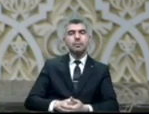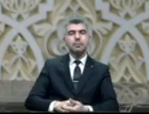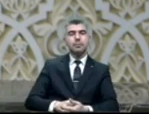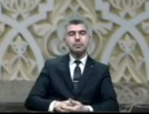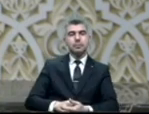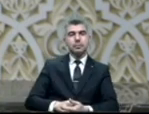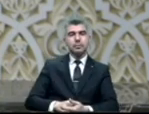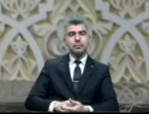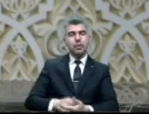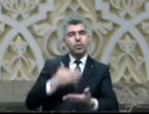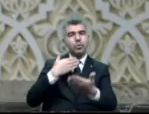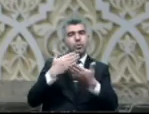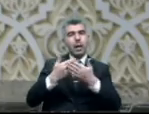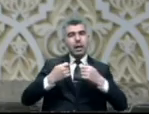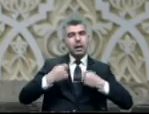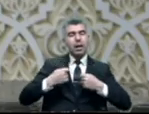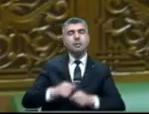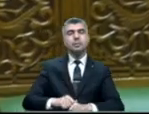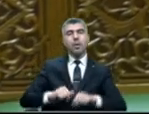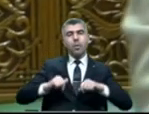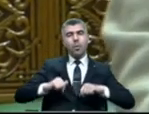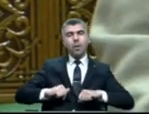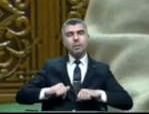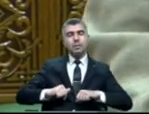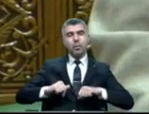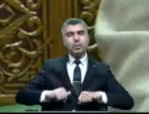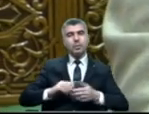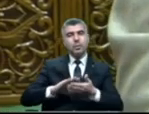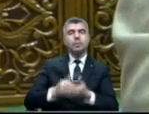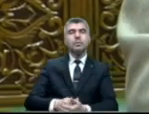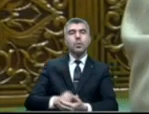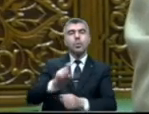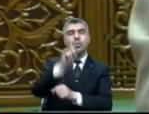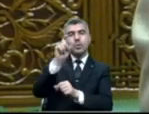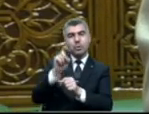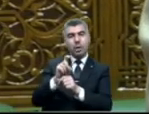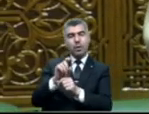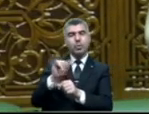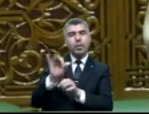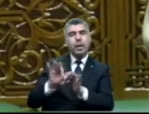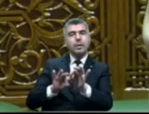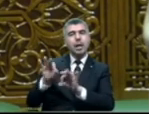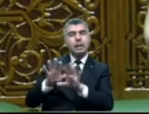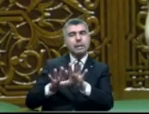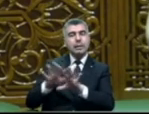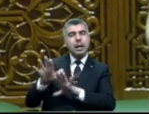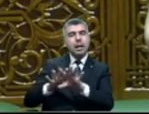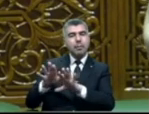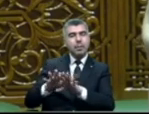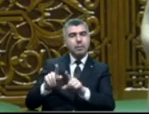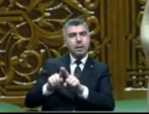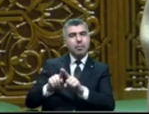تفضلي استاذه لبنى. شكرا سيد الرئيس. السيده الوزيره، السيد الوزير، نسألكم عن الإجراءات والتدابير الآنية